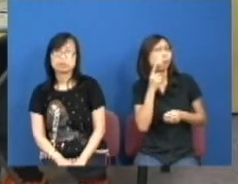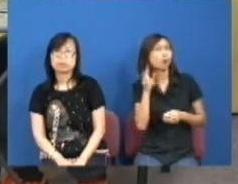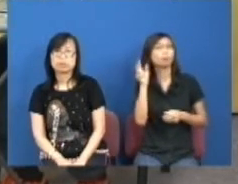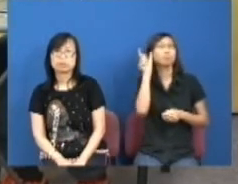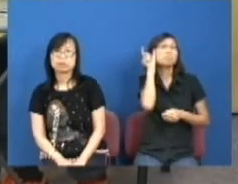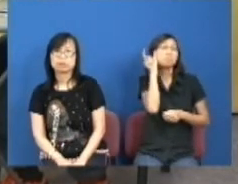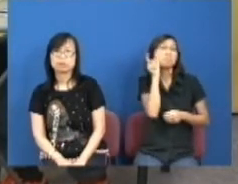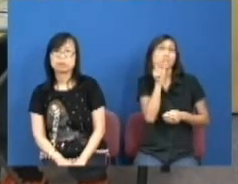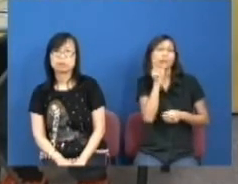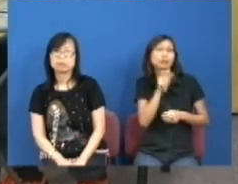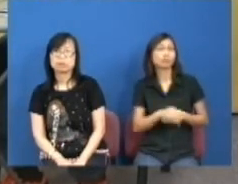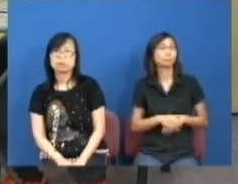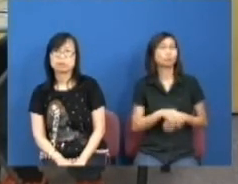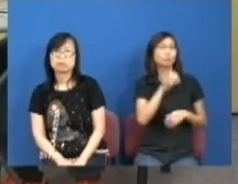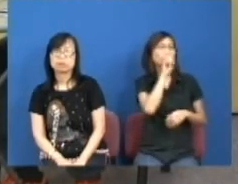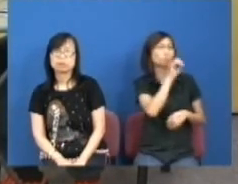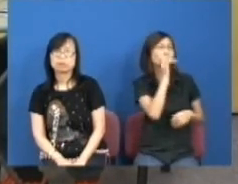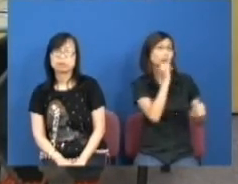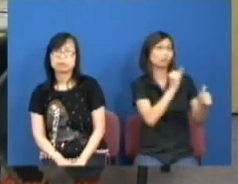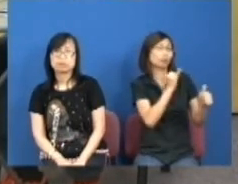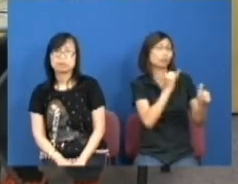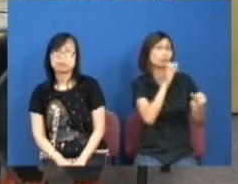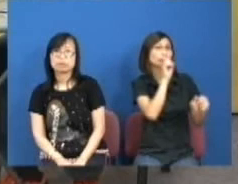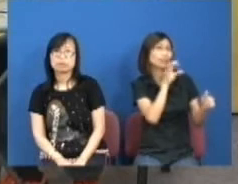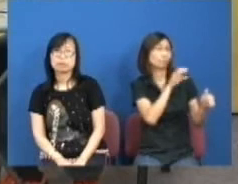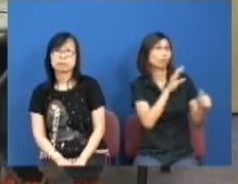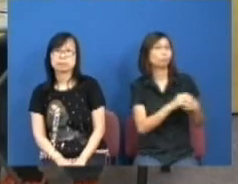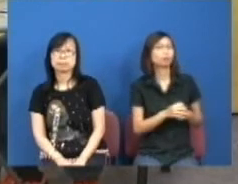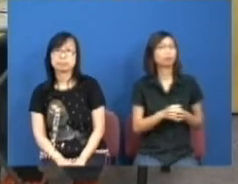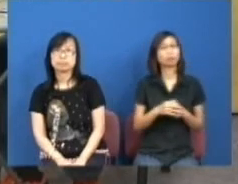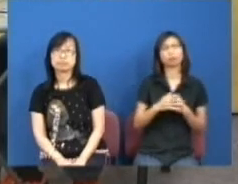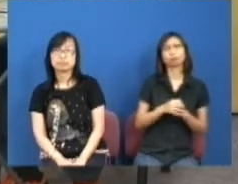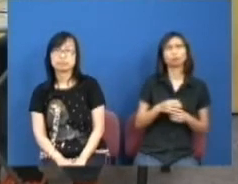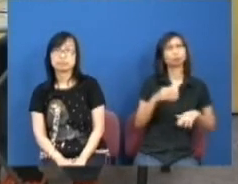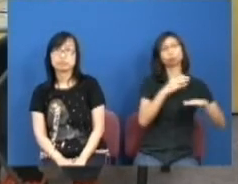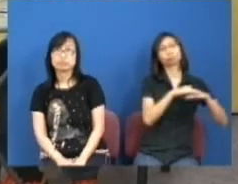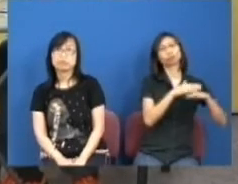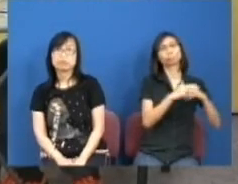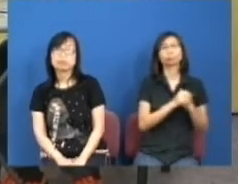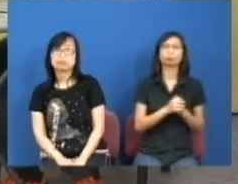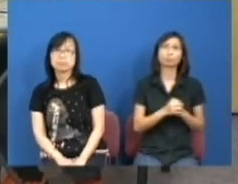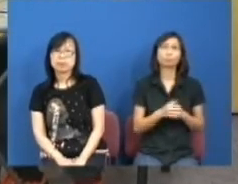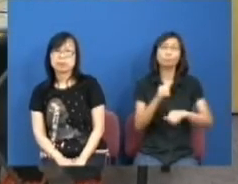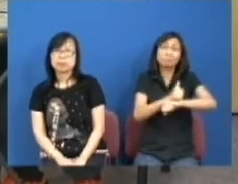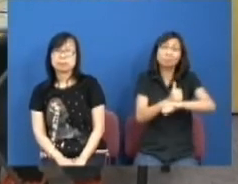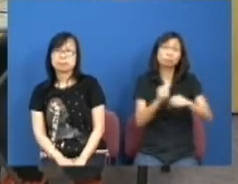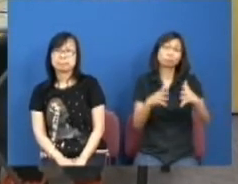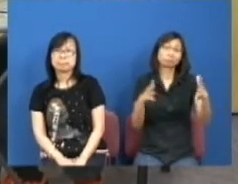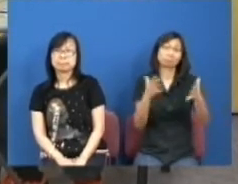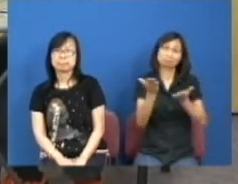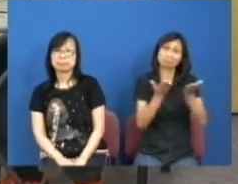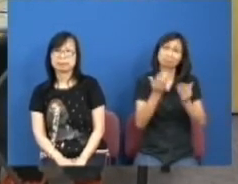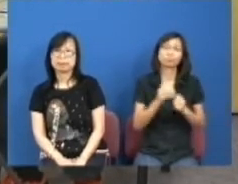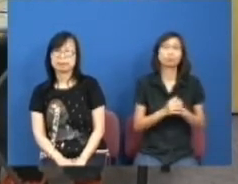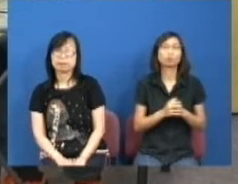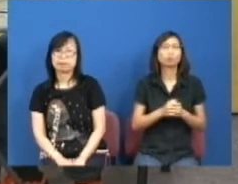鬧人得罪人或者爆人樽，但係即係人哋爆樽咧，佢好似覺得冇乜嘢咁樣，咁可能機會真係會比較大少少。咁